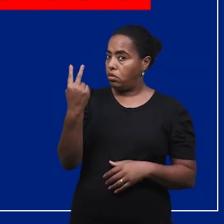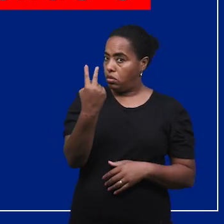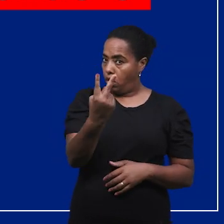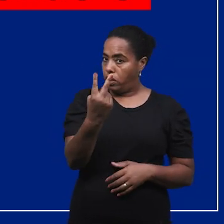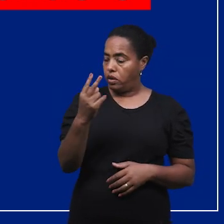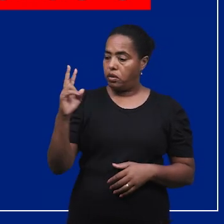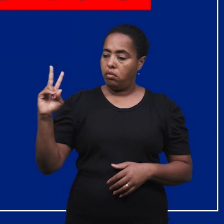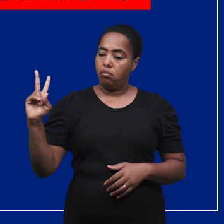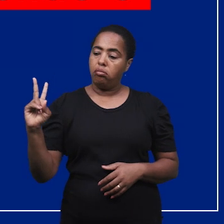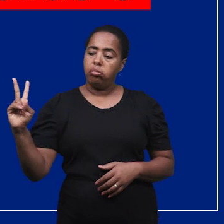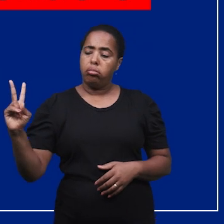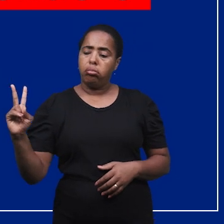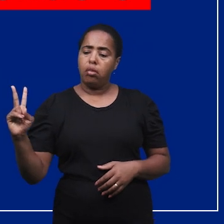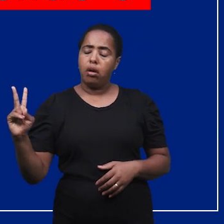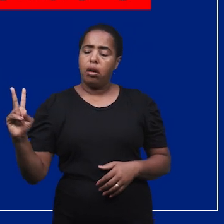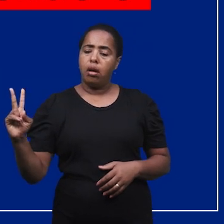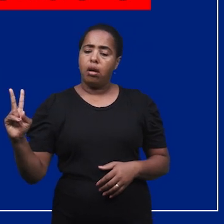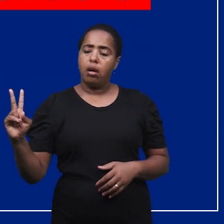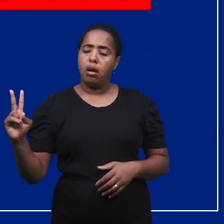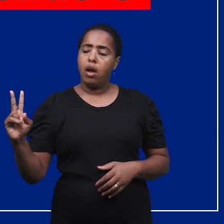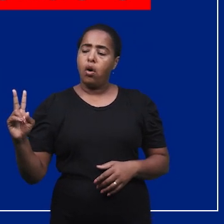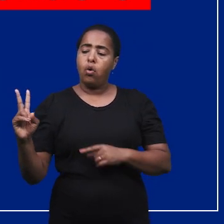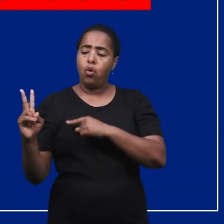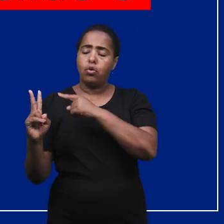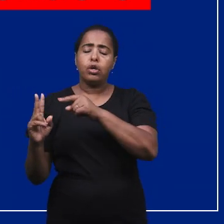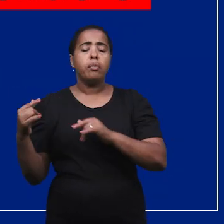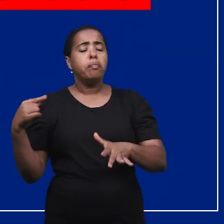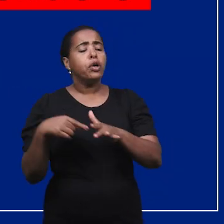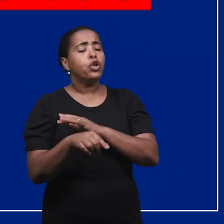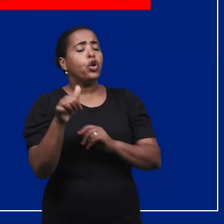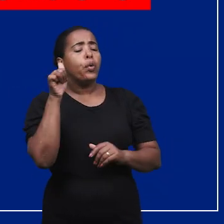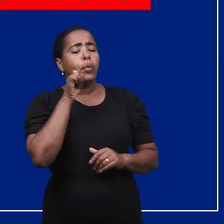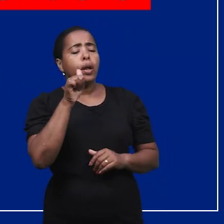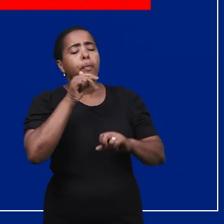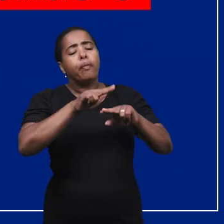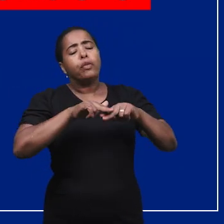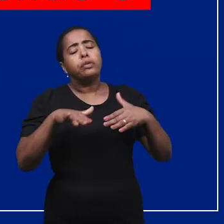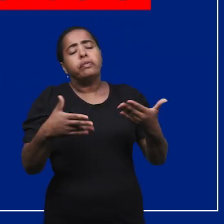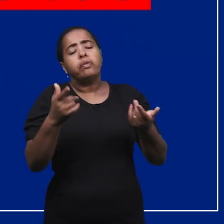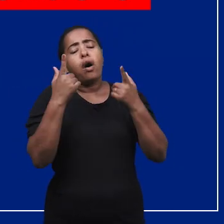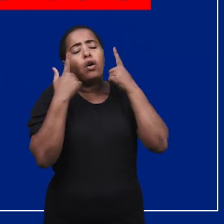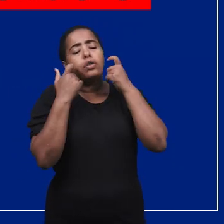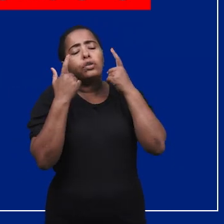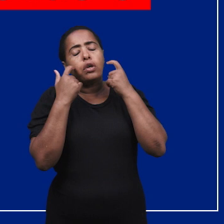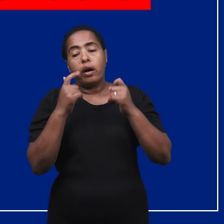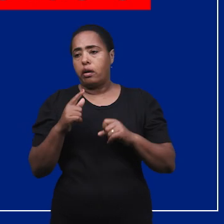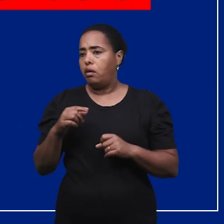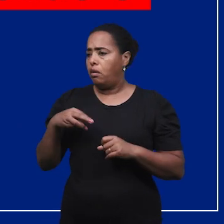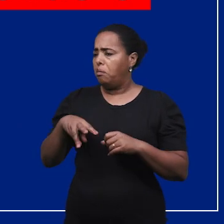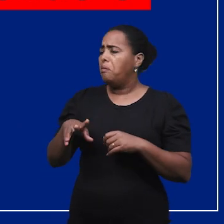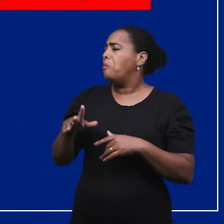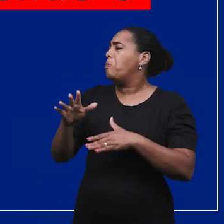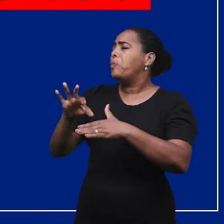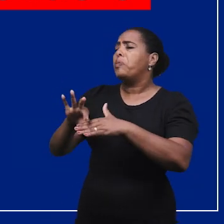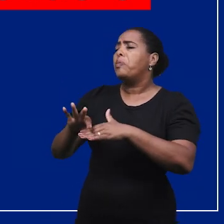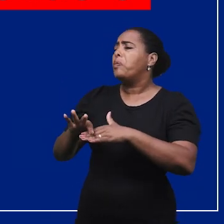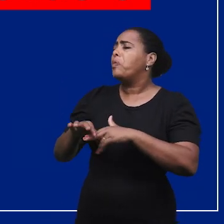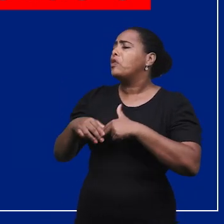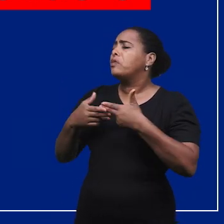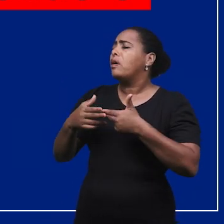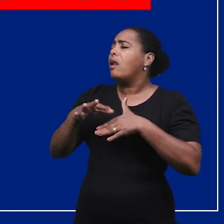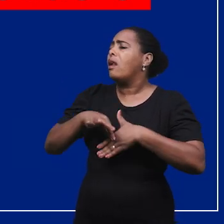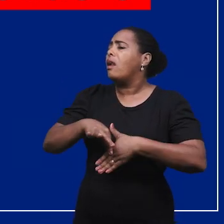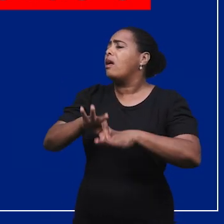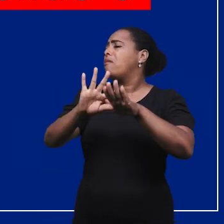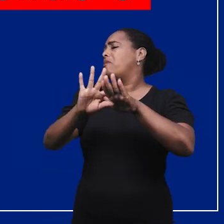Et ils leur ont dit, femme, pourquoi tu pleures? Elle a dit, parce que on a mené mon Seigneur, je ne sais pas